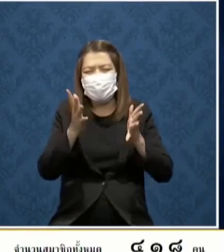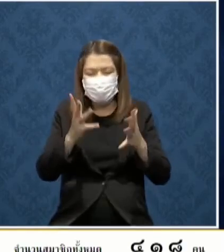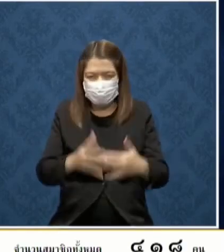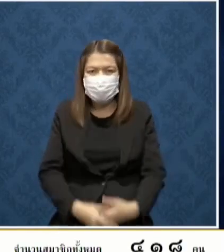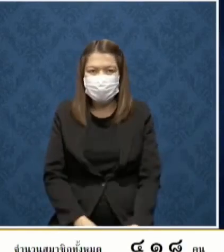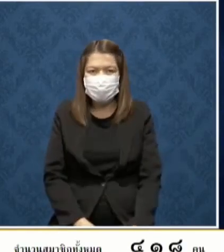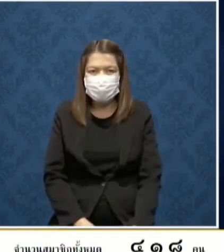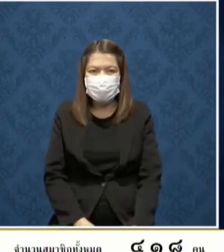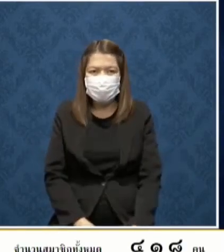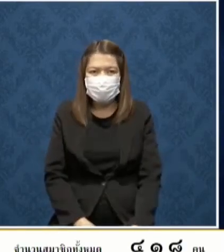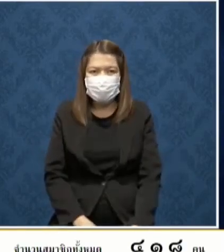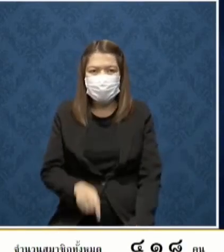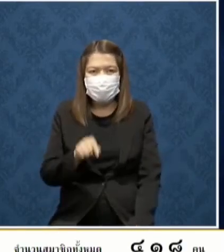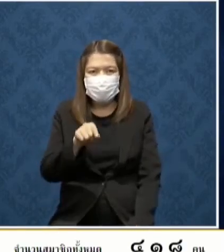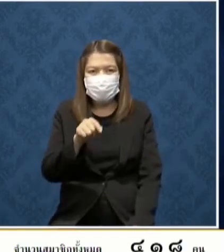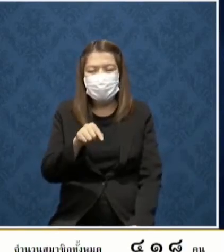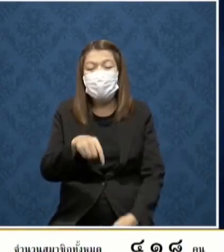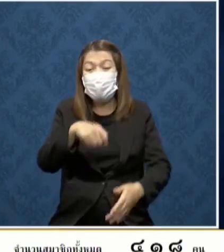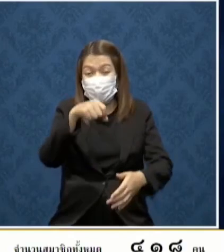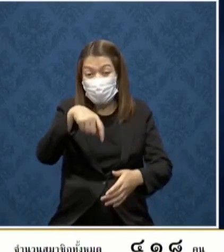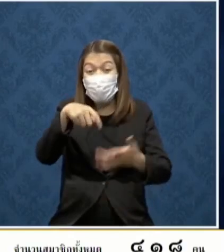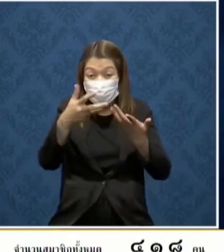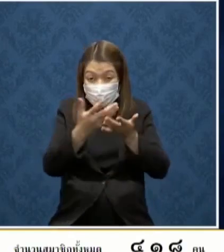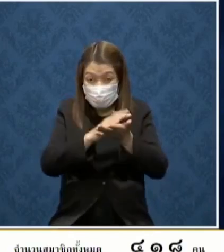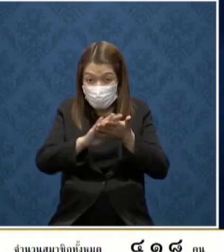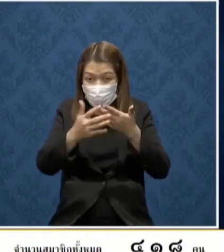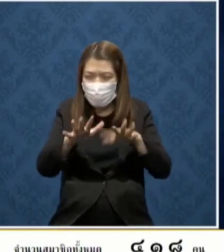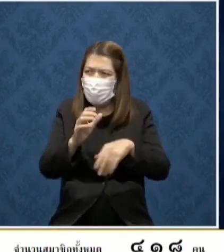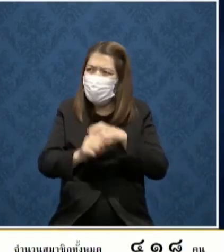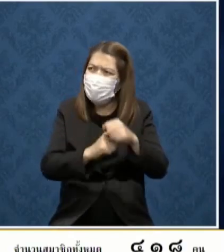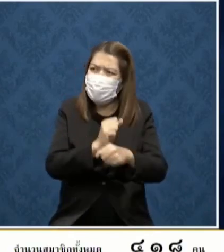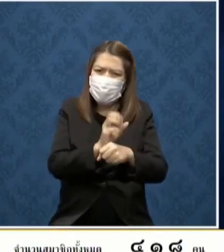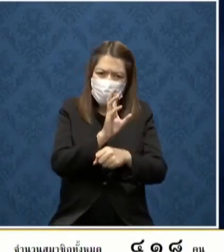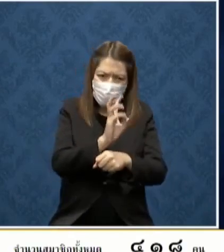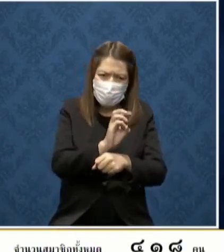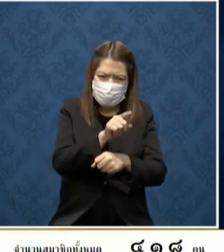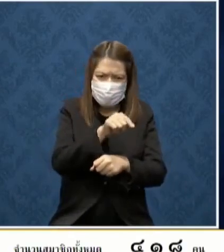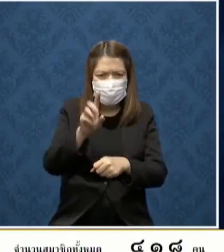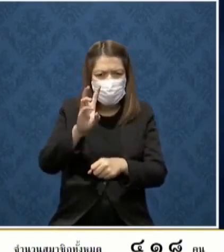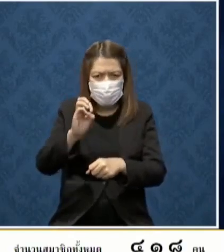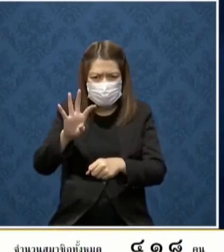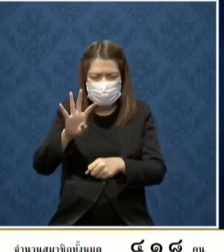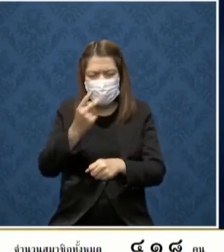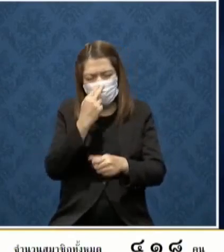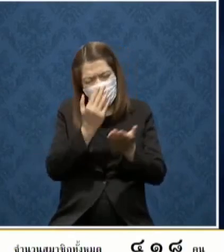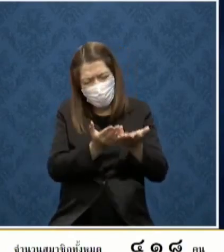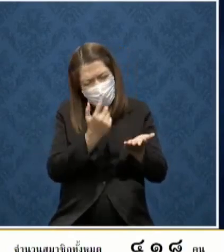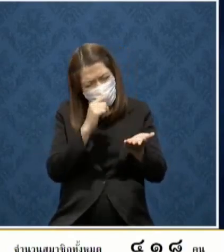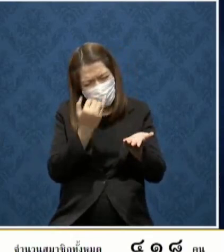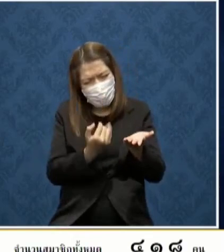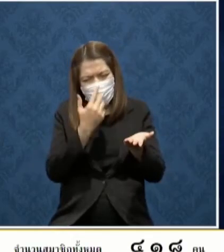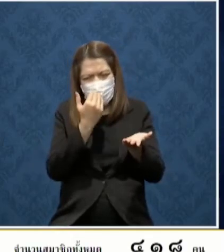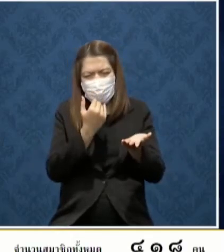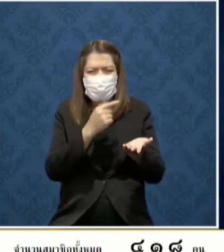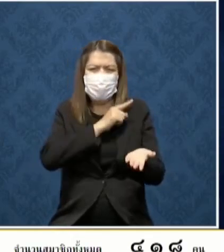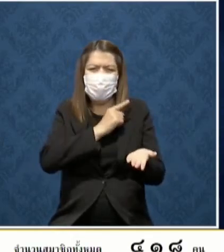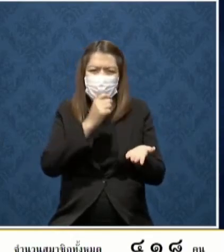ครงครัวนนี้คือสภาพภายหังการซ่มนะครับทำไมซ่ม Kung อ ป 61 ถ 64 ยมปัหาแบบนี้คนมีหนาที่ซ่